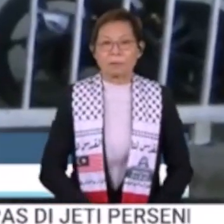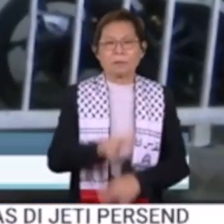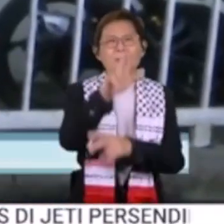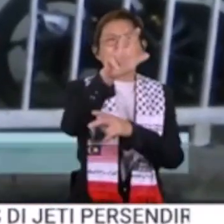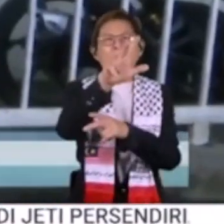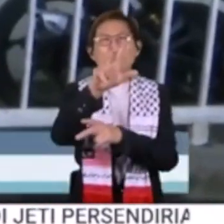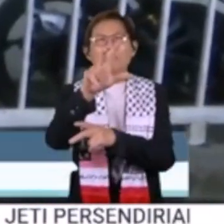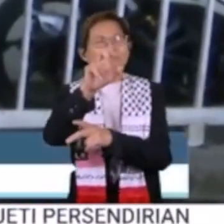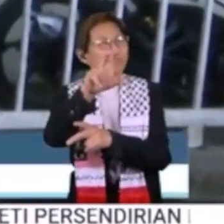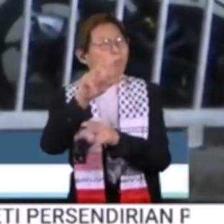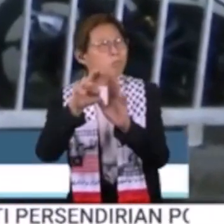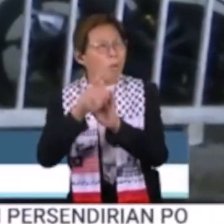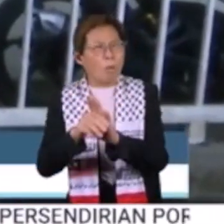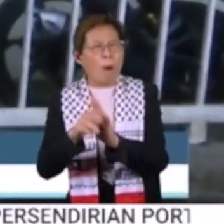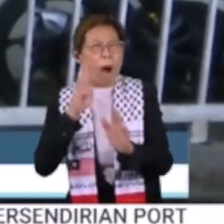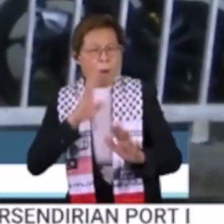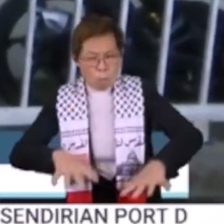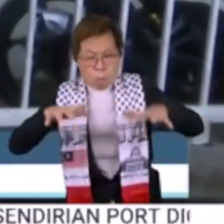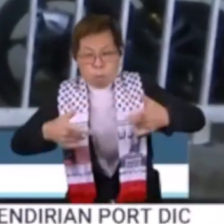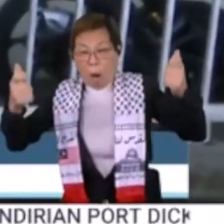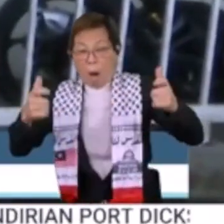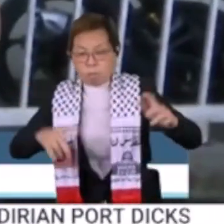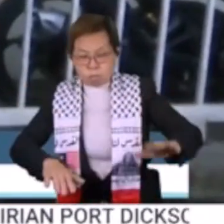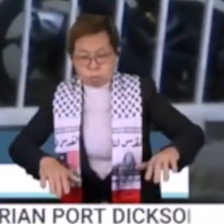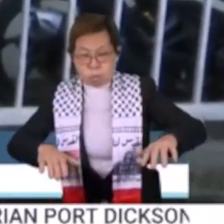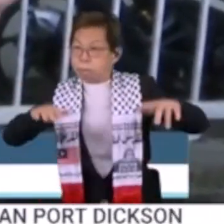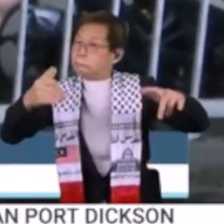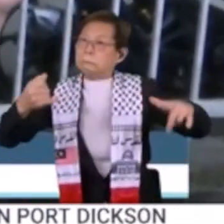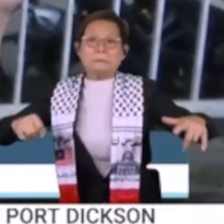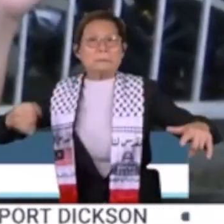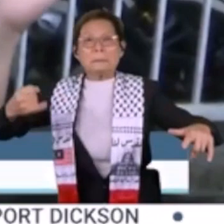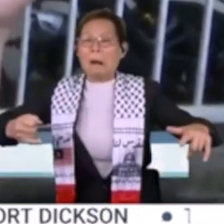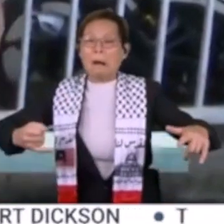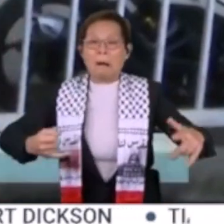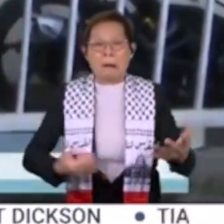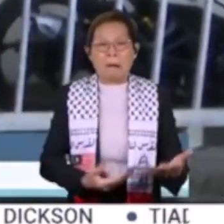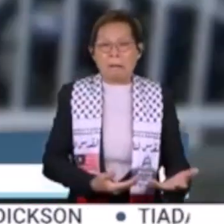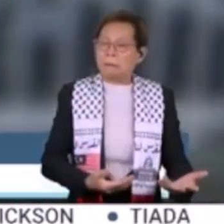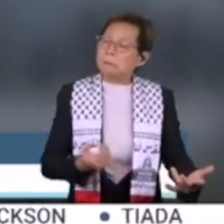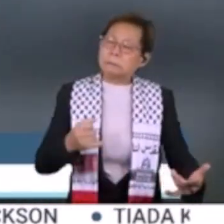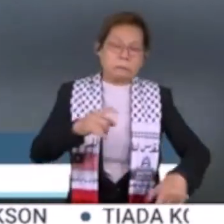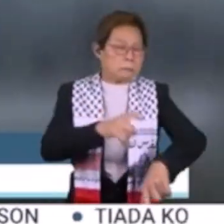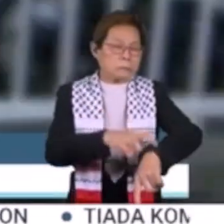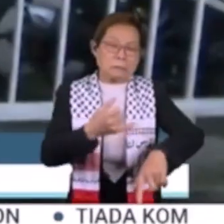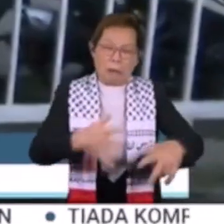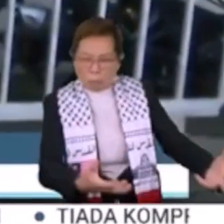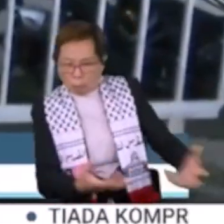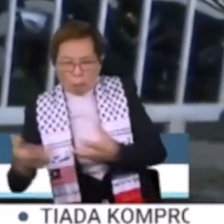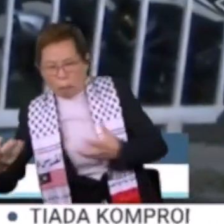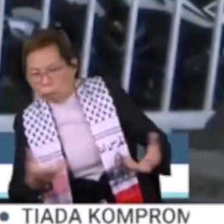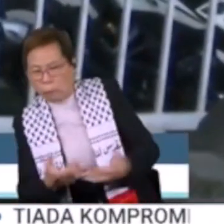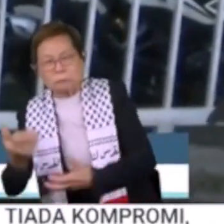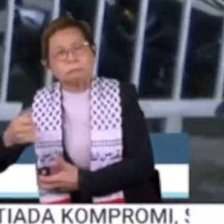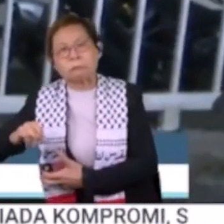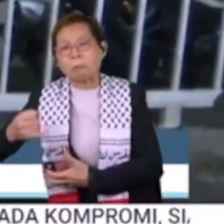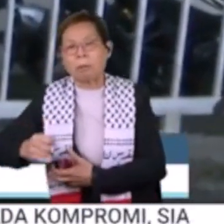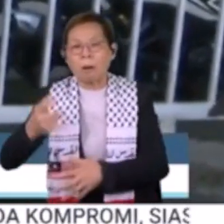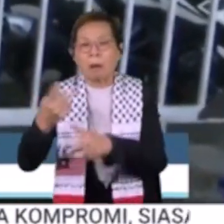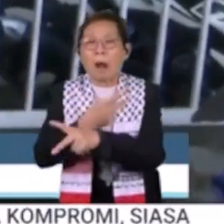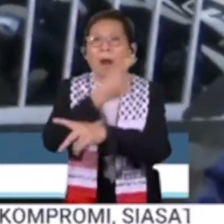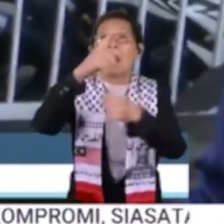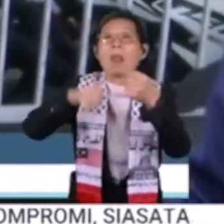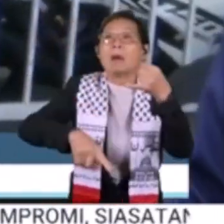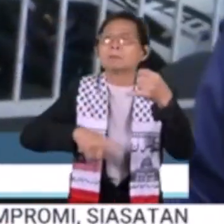30 minit macam tu air cepat sangat naik. Lepas tu dah tak sempat dah nak keluarkan belakang apa semua, dah tak sempat dah. Kali terakhir